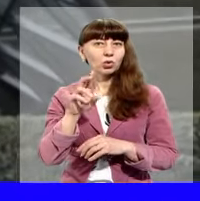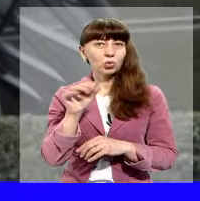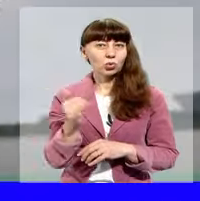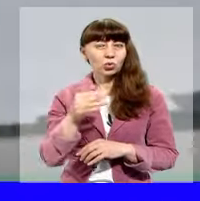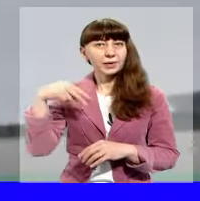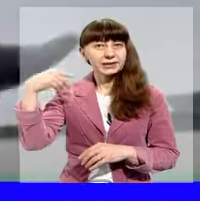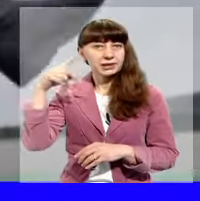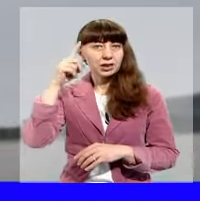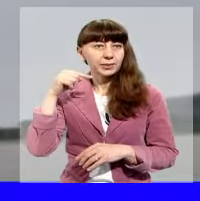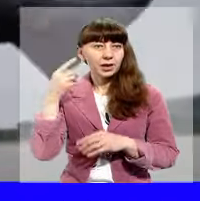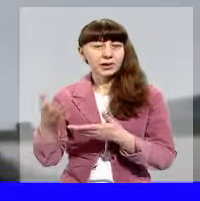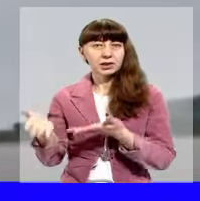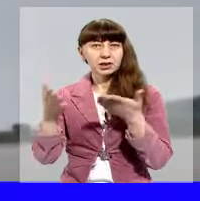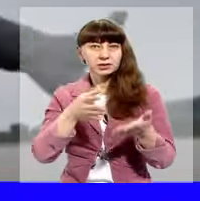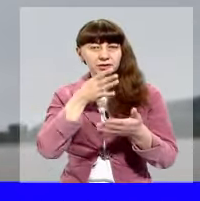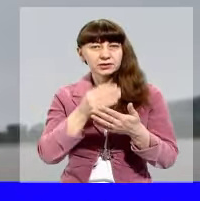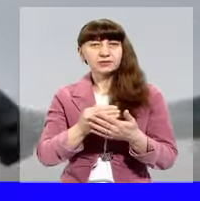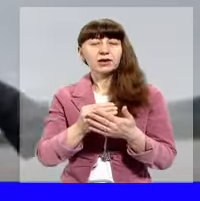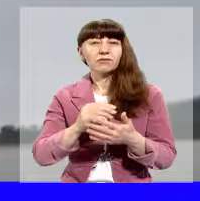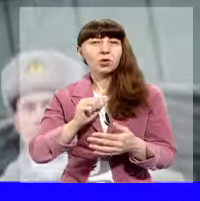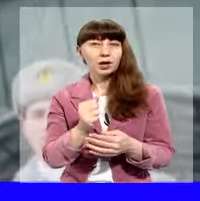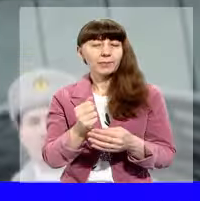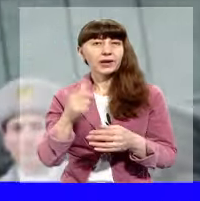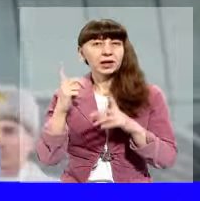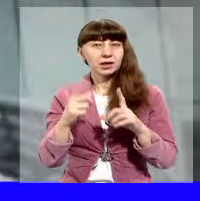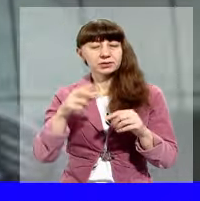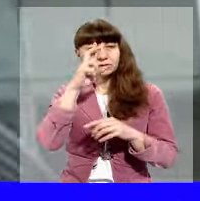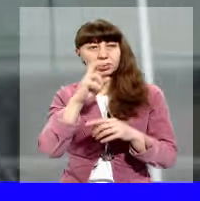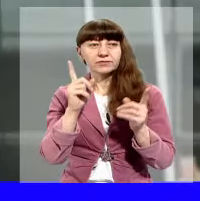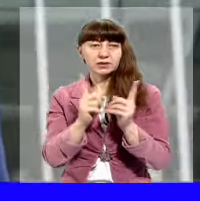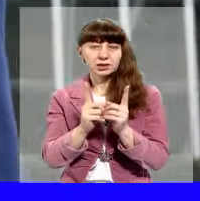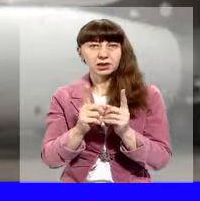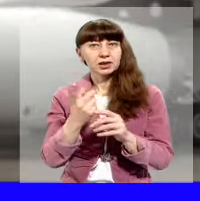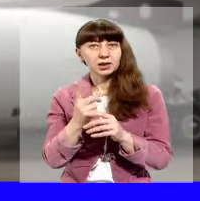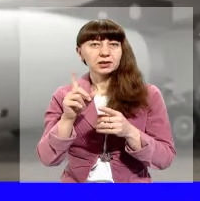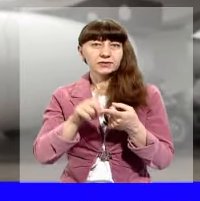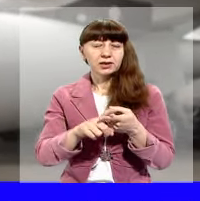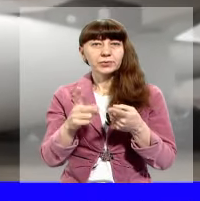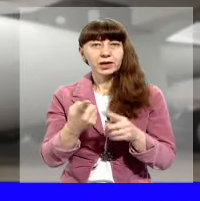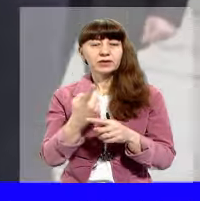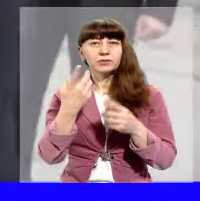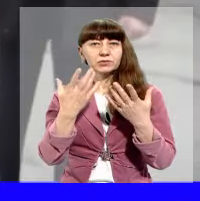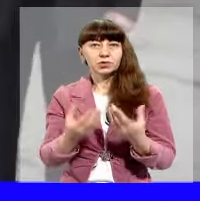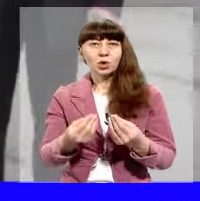ендігіде әріптесін мемлекеттік сапармен келуге шақырған еді. Бұл Рамазан айының алғашқы күнімен тұспа-тұс